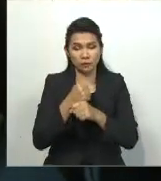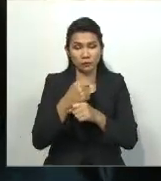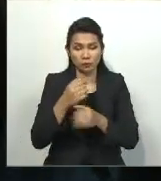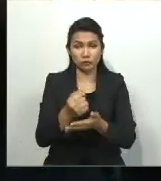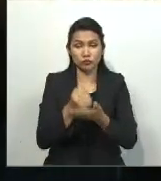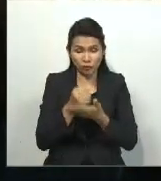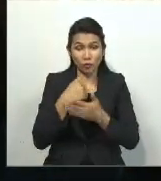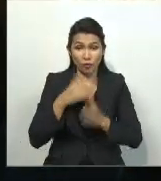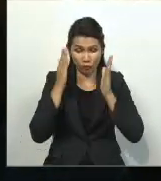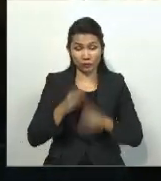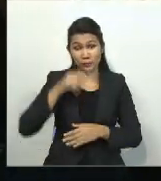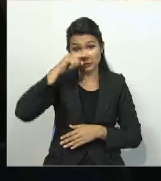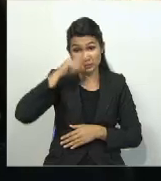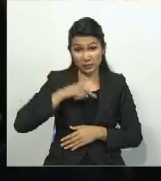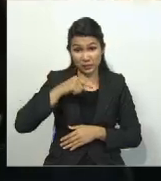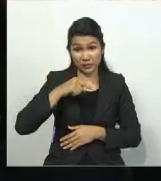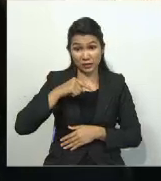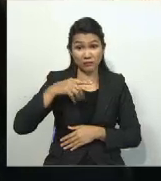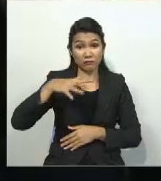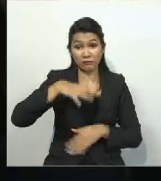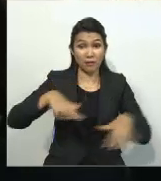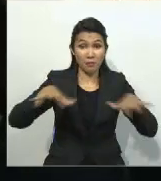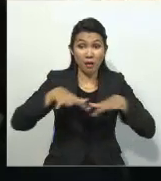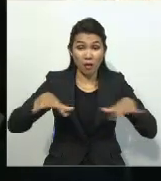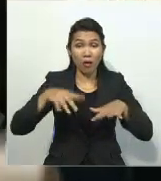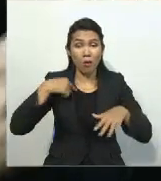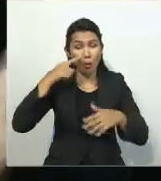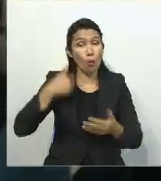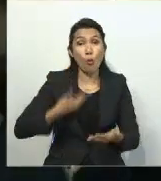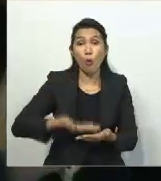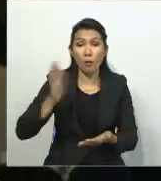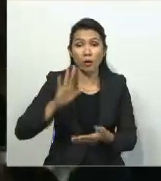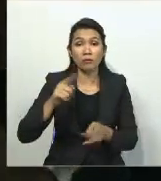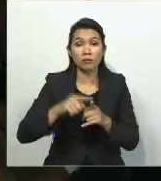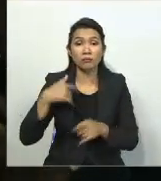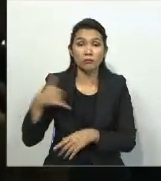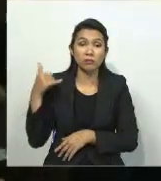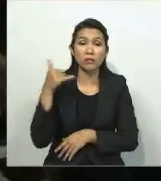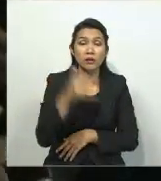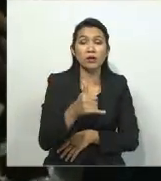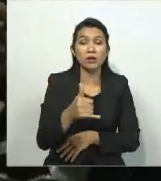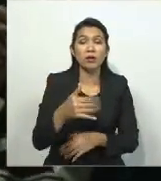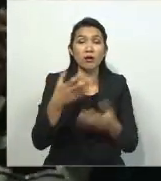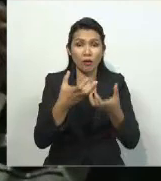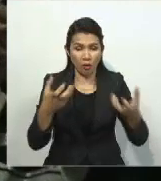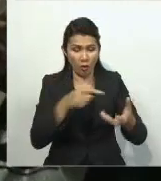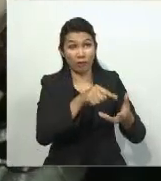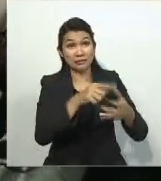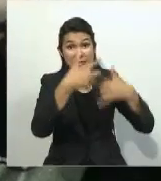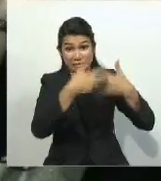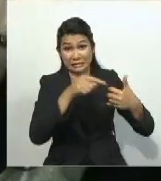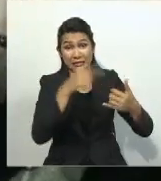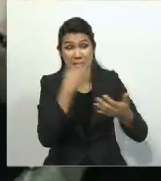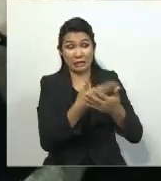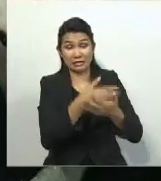าคนไทยสามารถทั่วไปที่ไม่จำเป็นต้องมีสตางค์เยอะก็เข้ามารักษาในเครื่องมือราคาหลายสิบล้านนี้